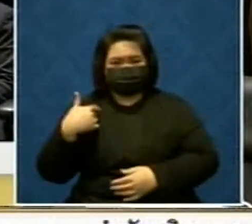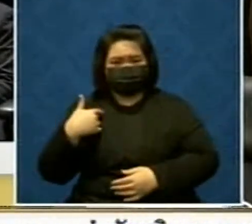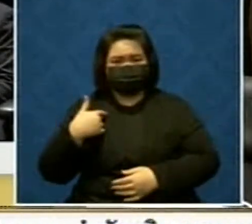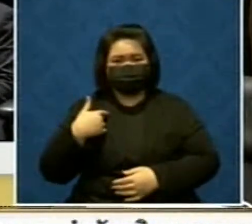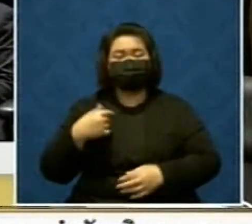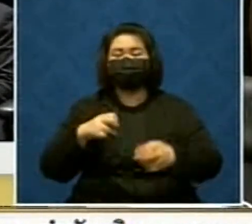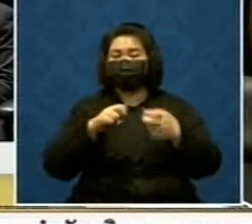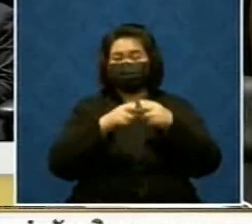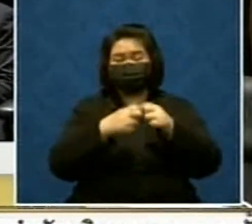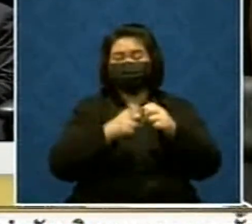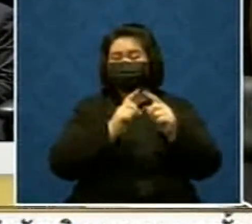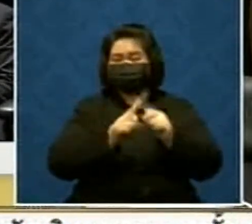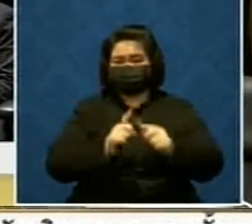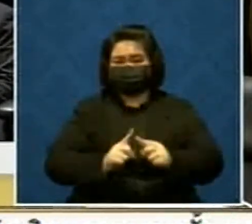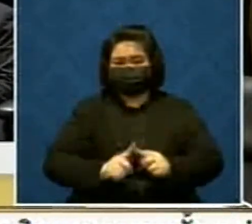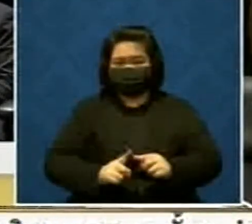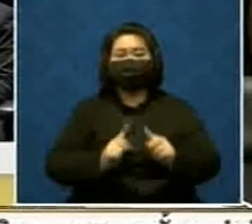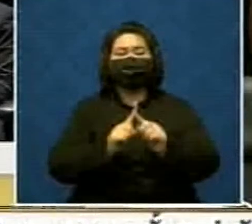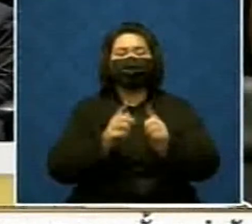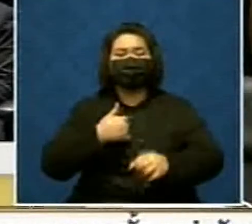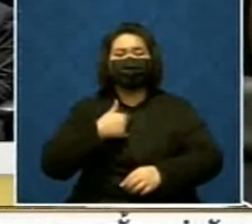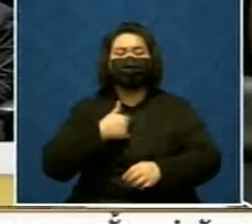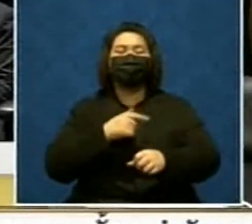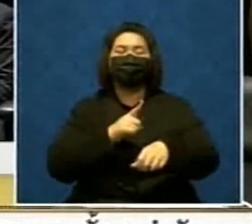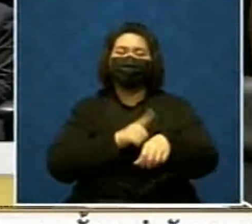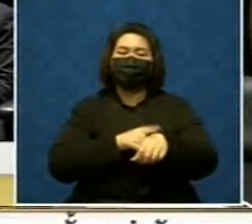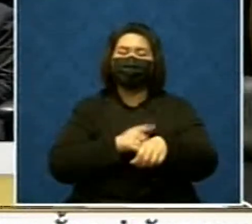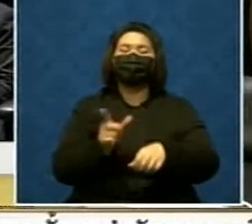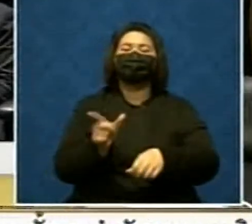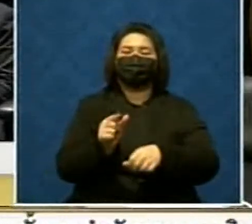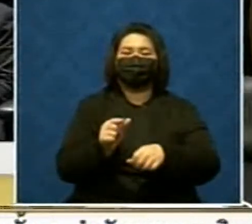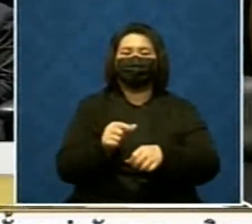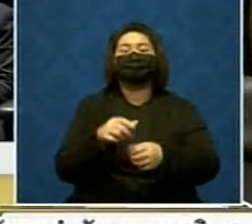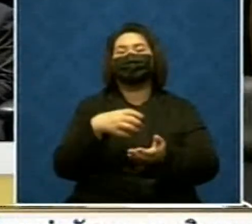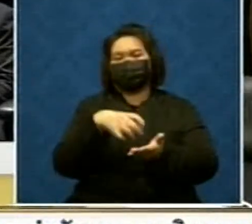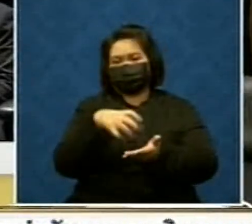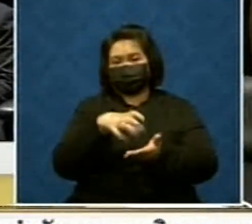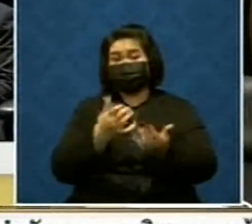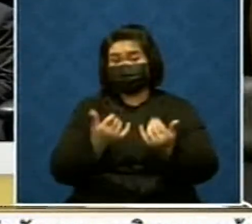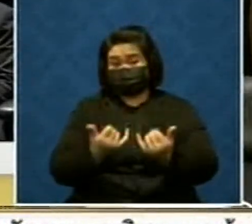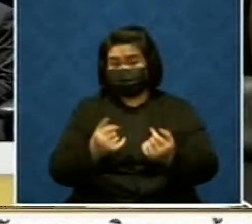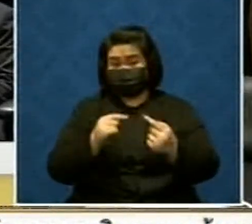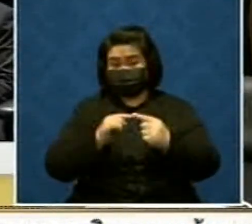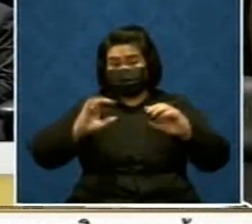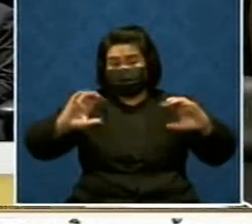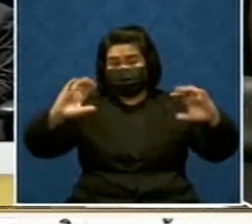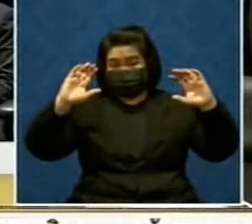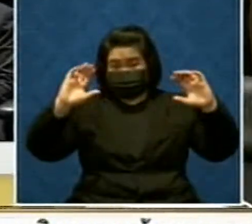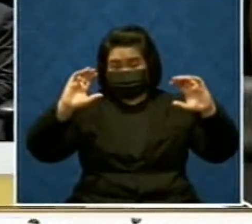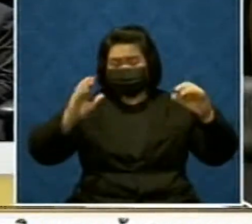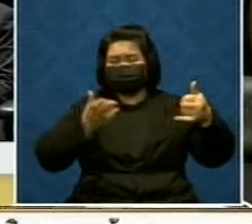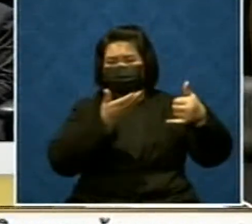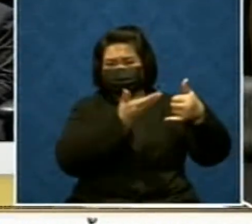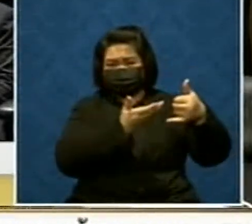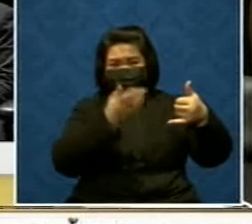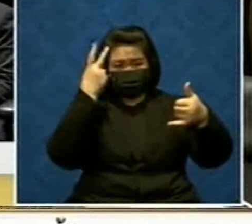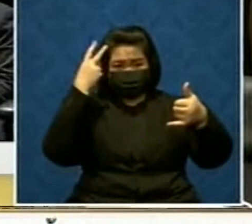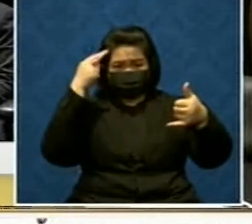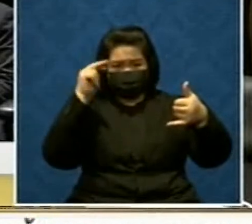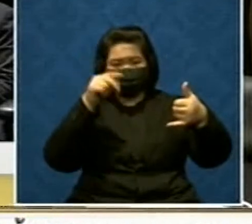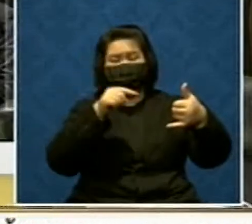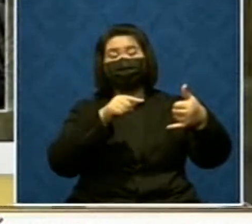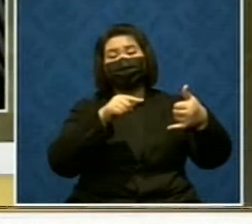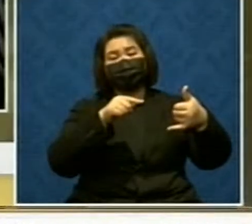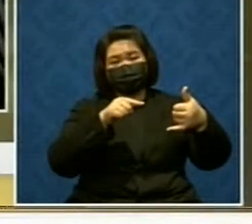านแต่ว่าผมพอมีเวลาเข้าๆให้ท่านฟังว่าวันนี้รัฐบาลโดยพลเอกประยุทธ์ทำ